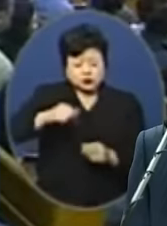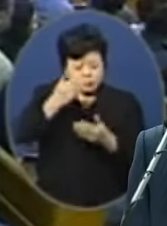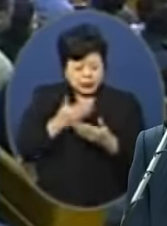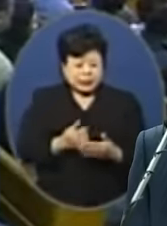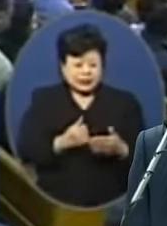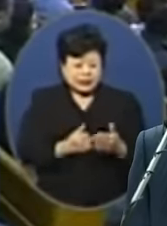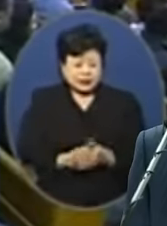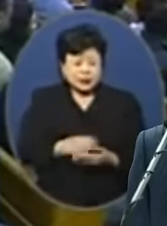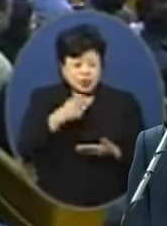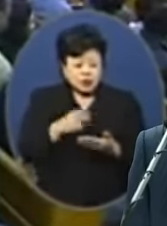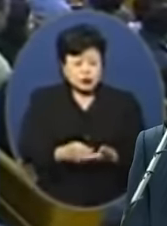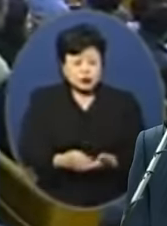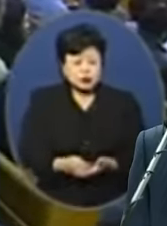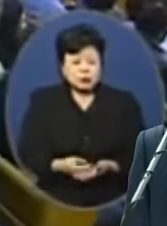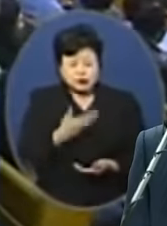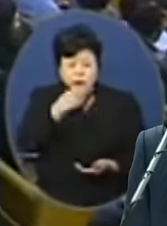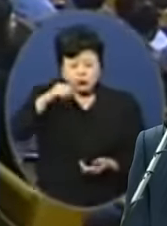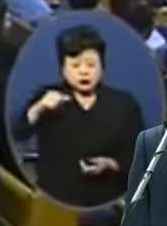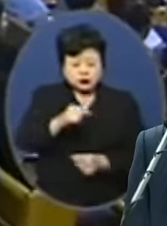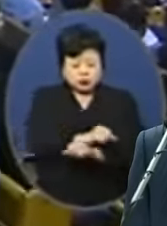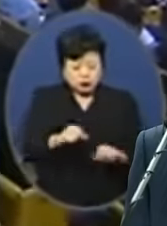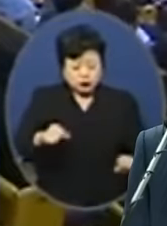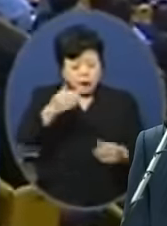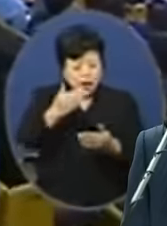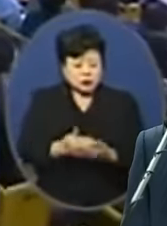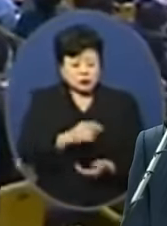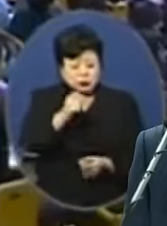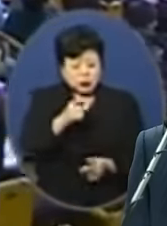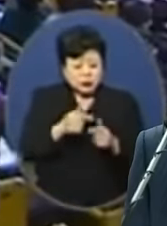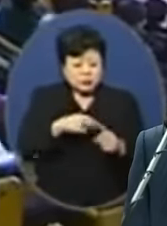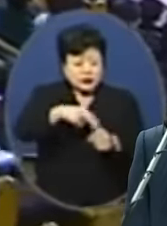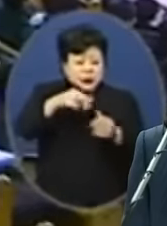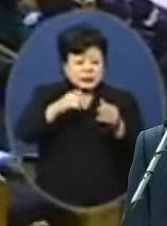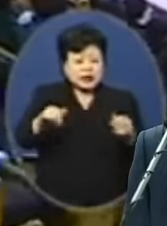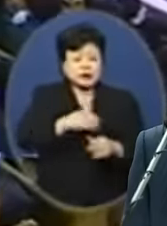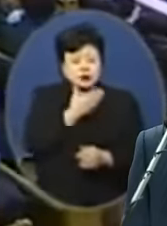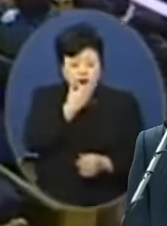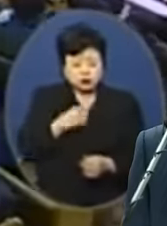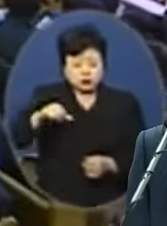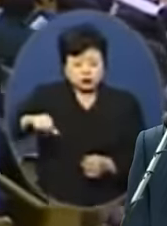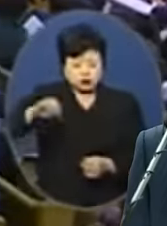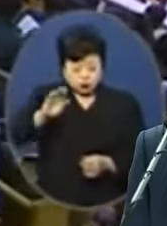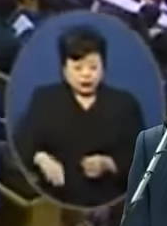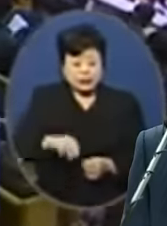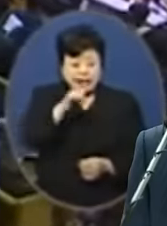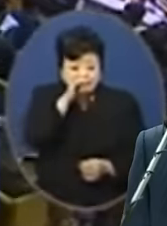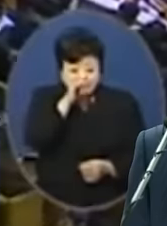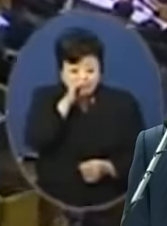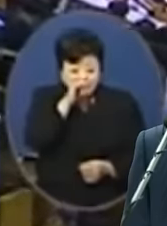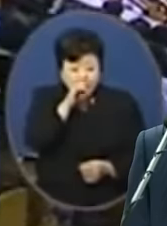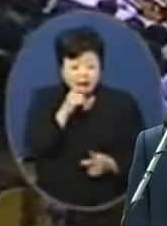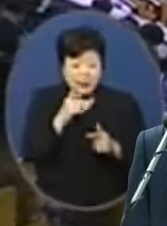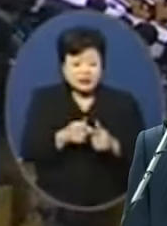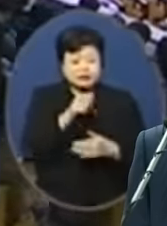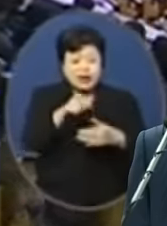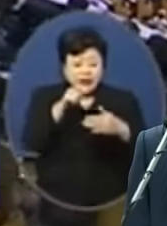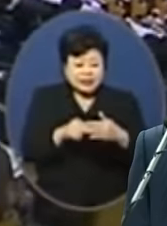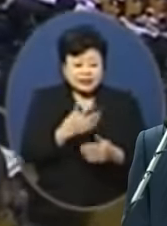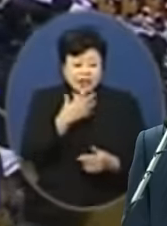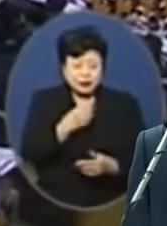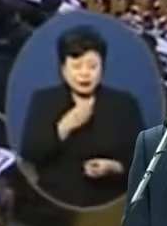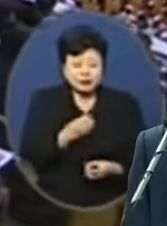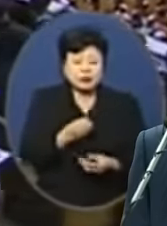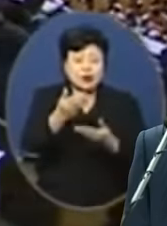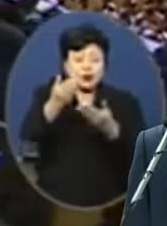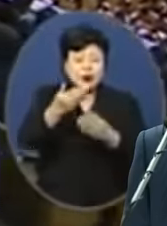발음받아서 율법의 저주에서 우리를 속량하셨으니 기록된 바 나무에 달린 자마다 저주 아래 있는 자라 하였습니다. 이는 그리스도 예수 안에서 아브라함의